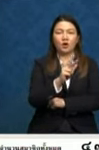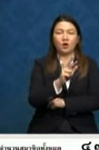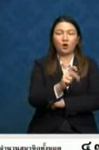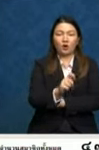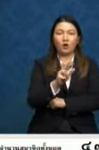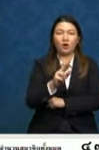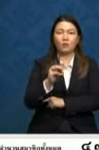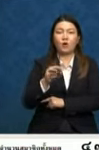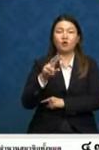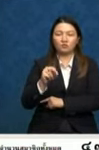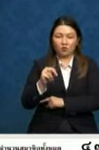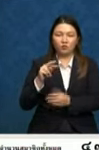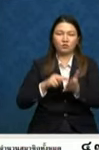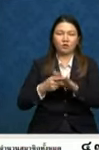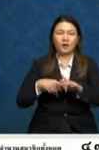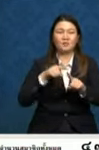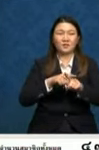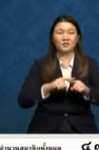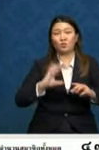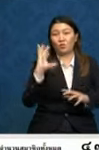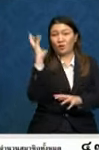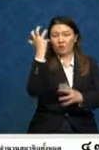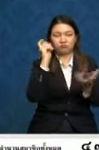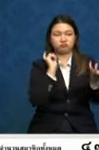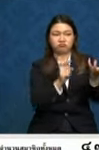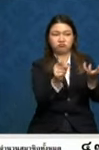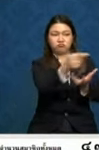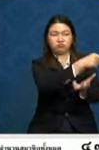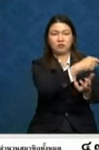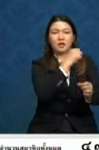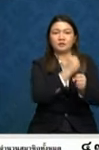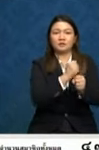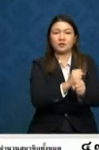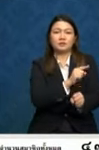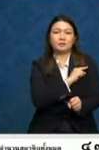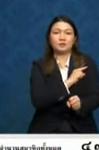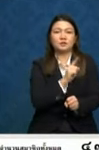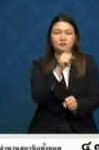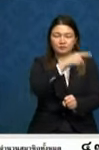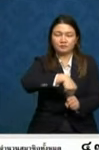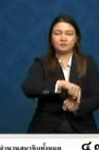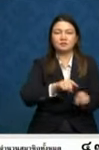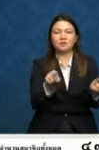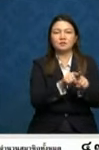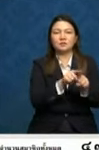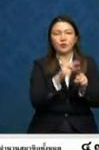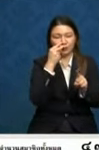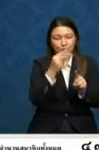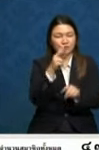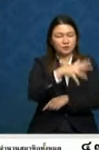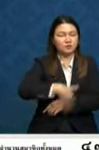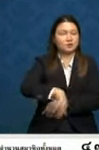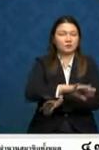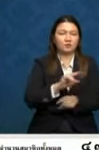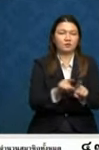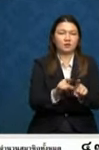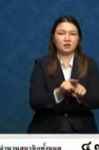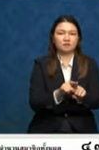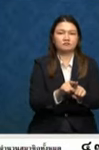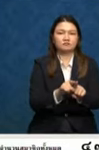ประเทศในโลกนะครับมีหน่วยงานที่ต้องรับผิดชอบในลักษณะของภาพรวมเช่นนี้เป็นเรื่องปก